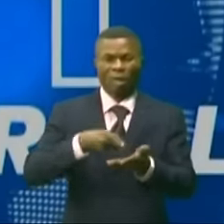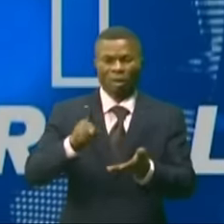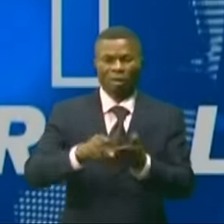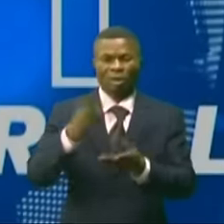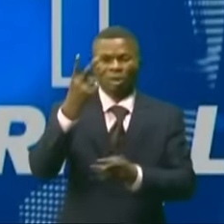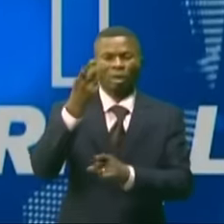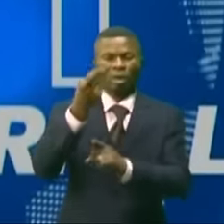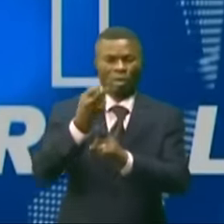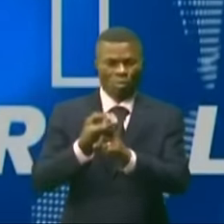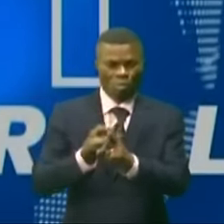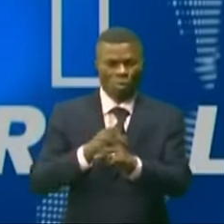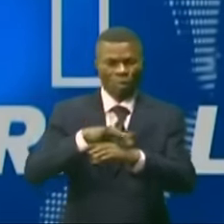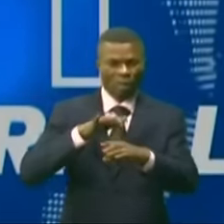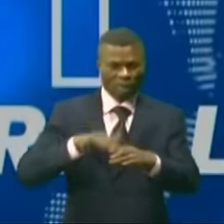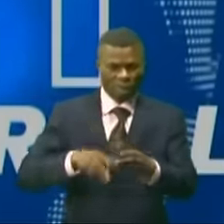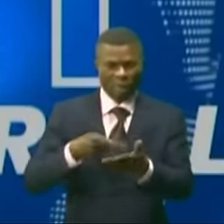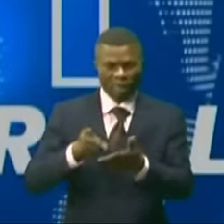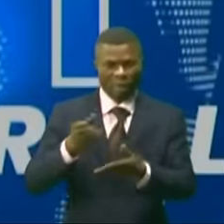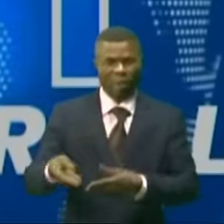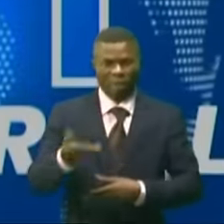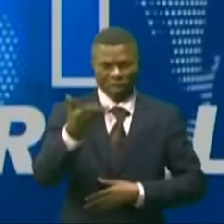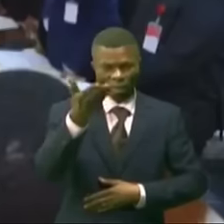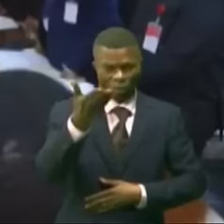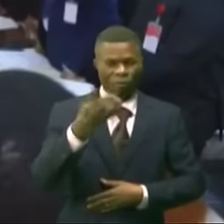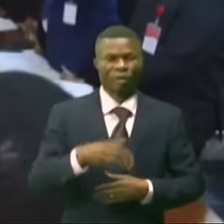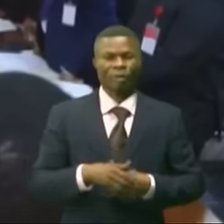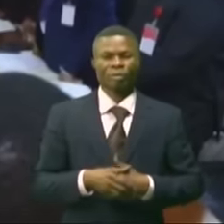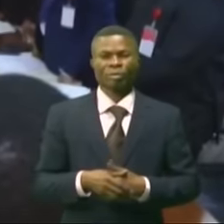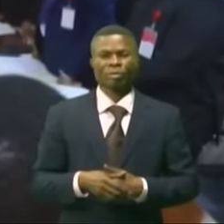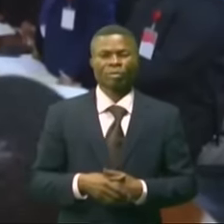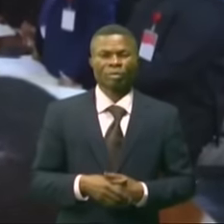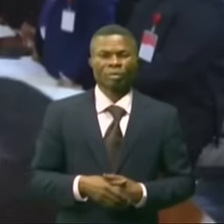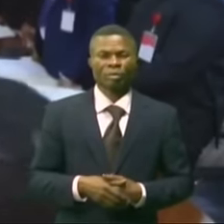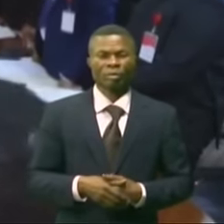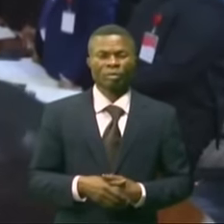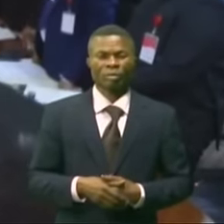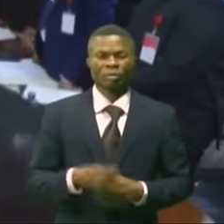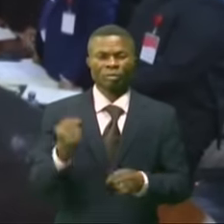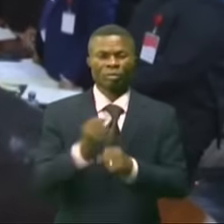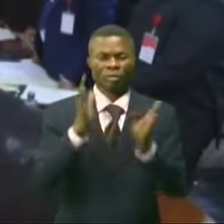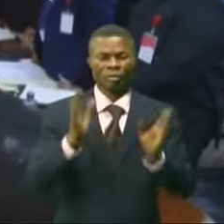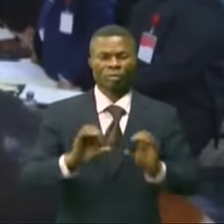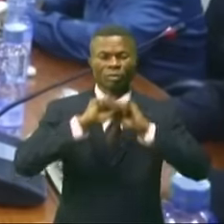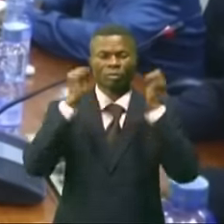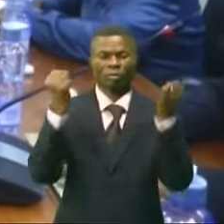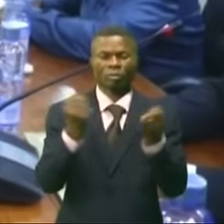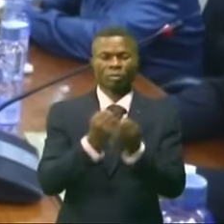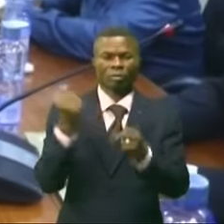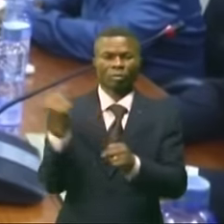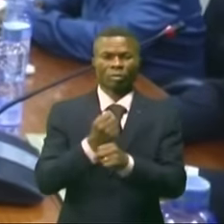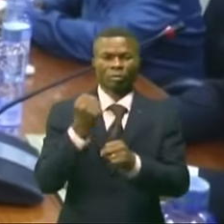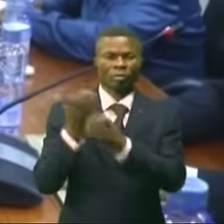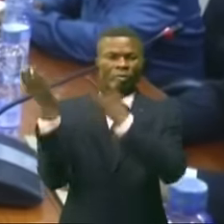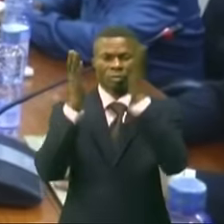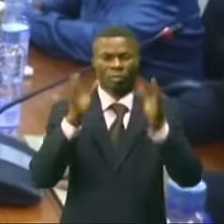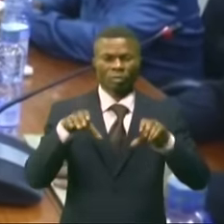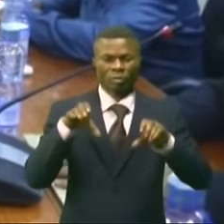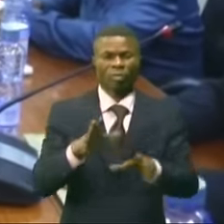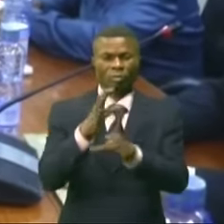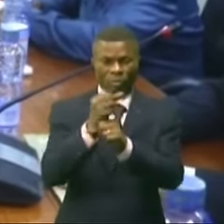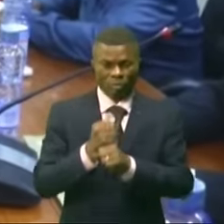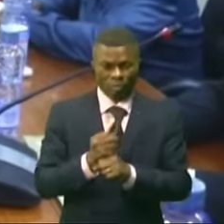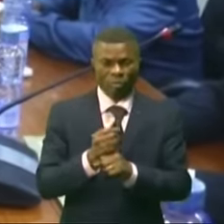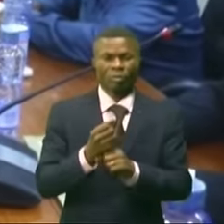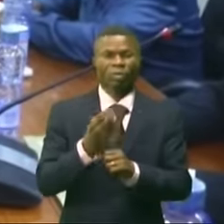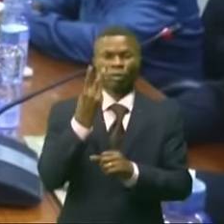de 2 mois d'arrièé de salaire Sylvie moembo les agents de la société de transport du Congo vont recevoir les